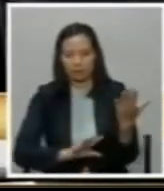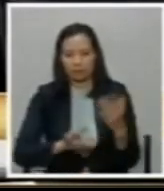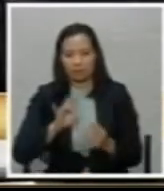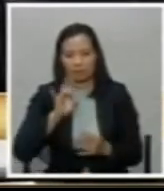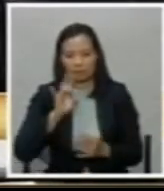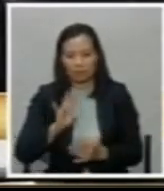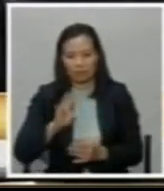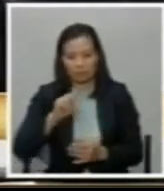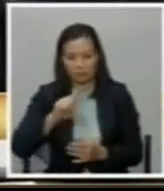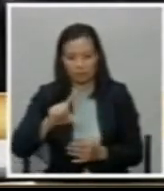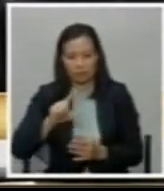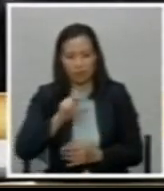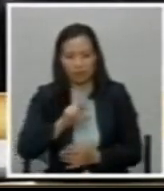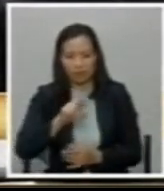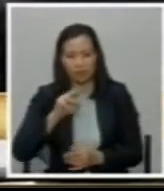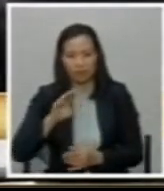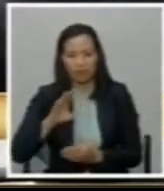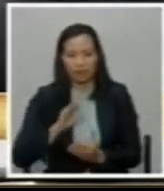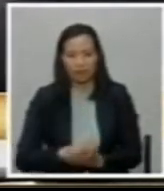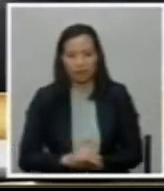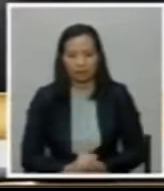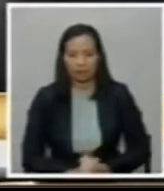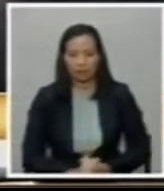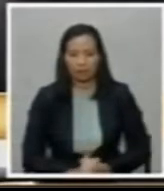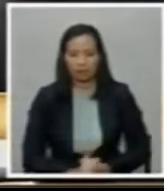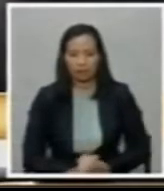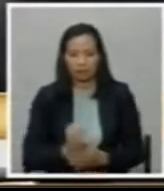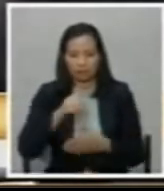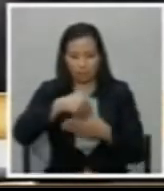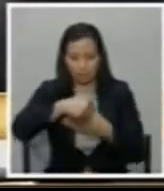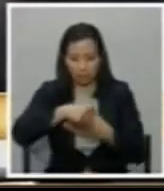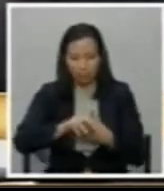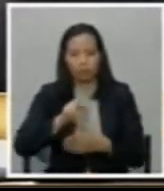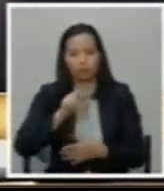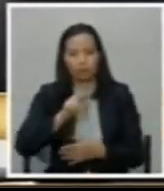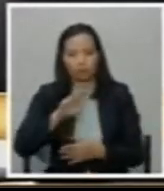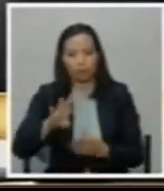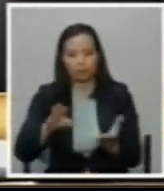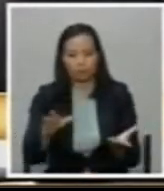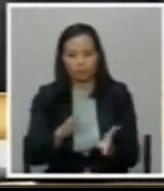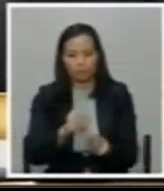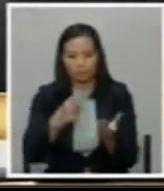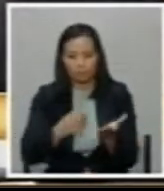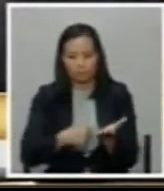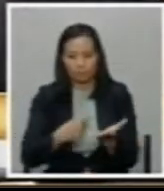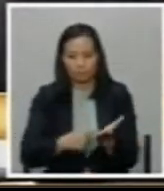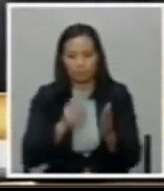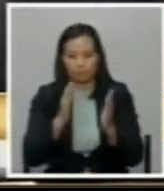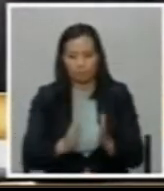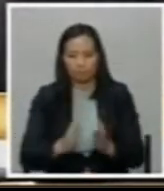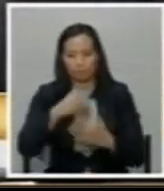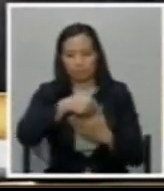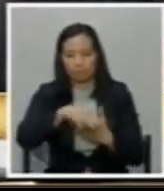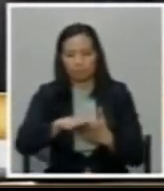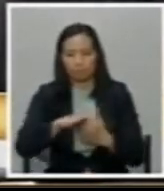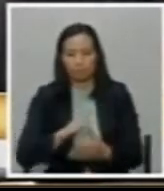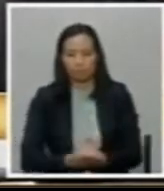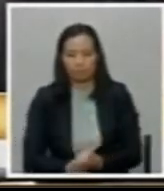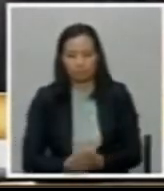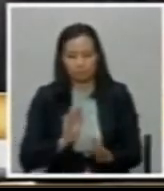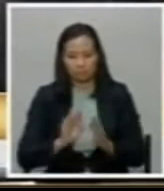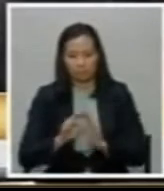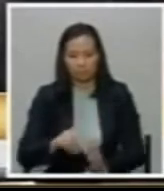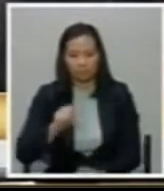ที่อยู่ในระบบที่เรียกว่านอกระบบประกันสังคมนะครับหรือคนงานนอกระบบอีกประ